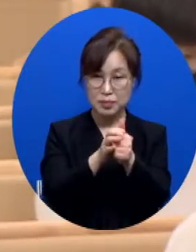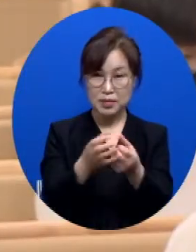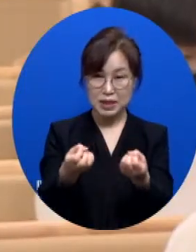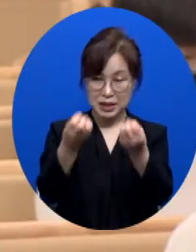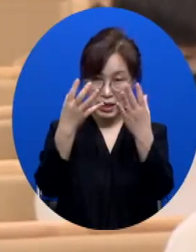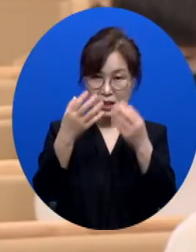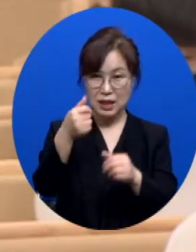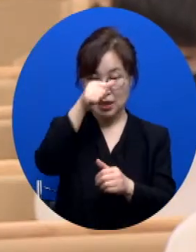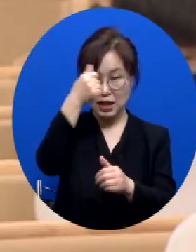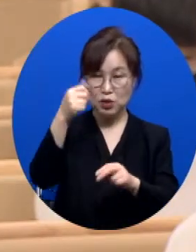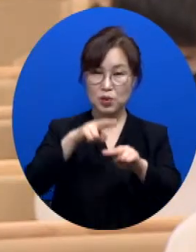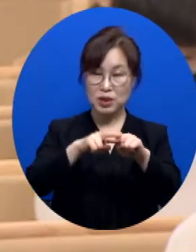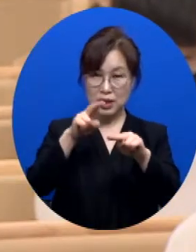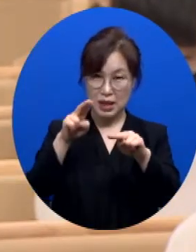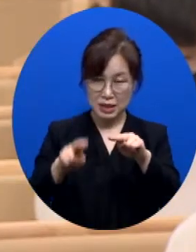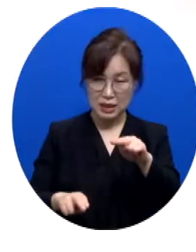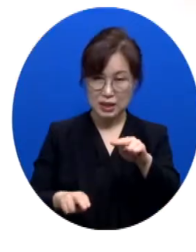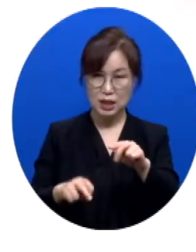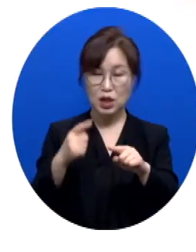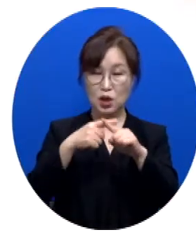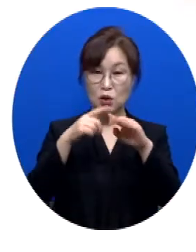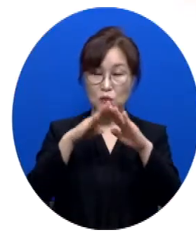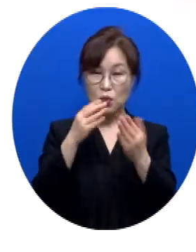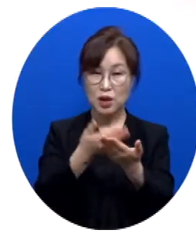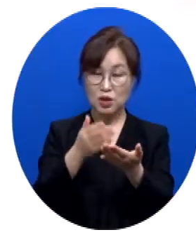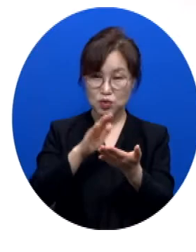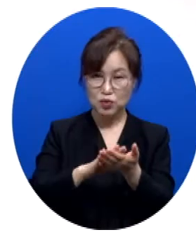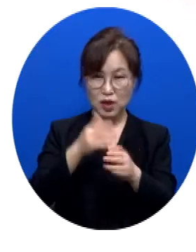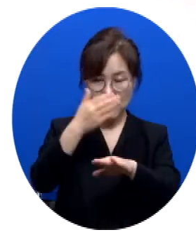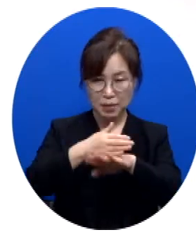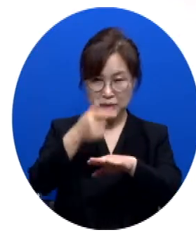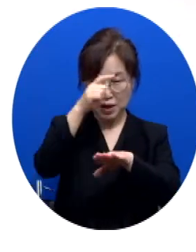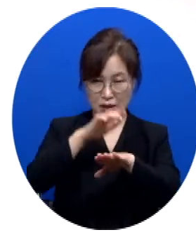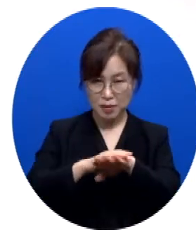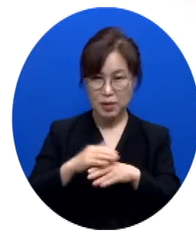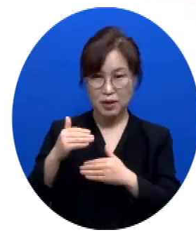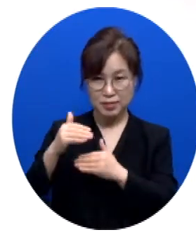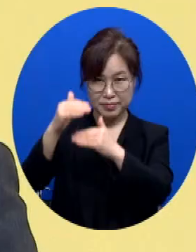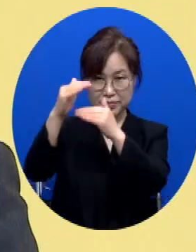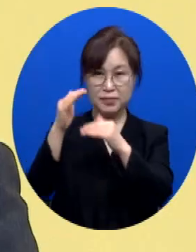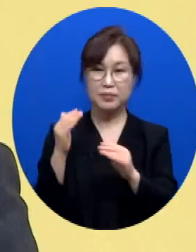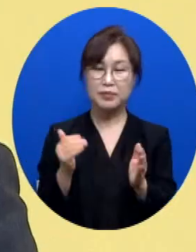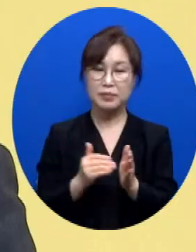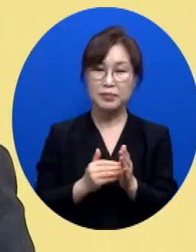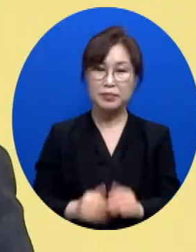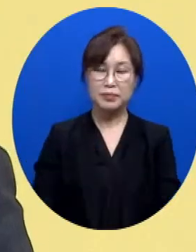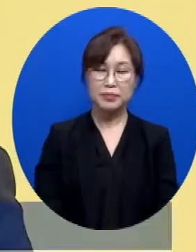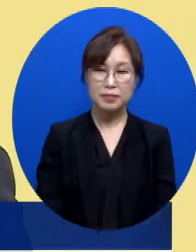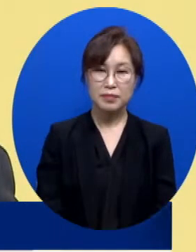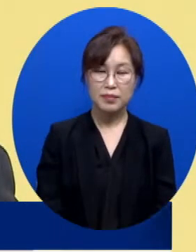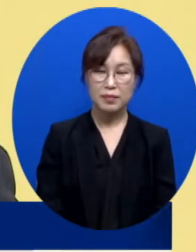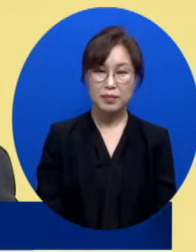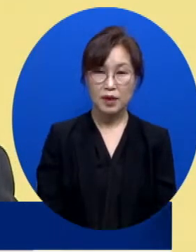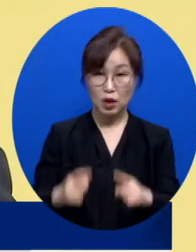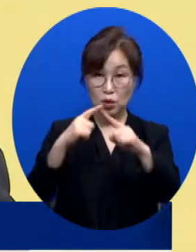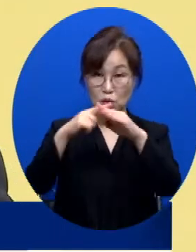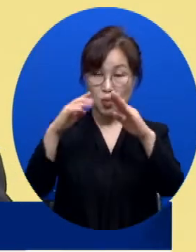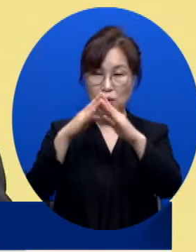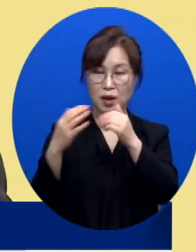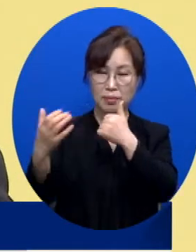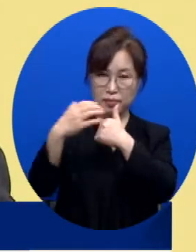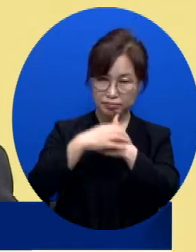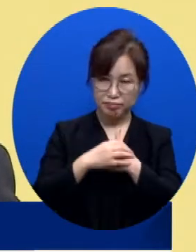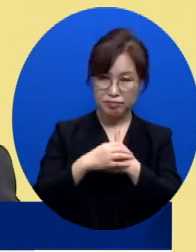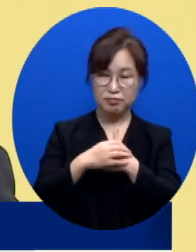장로 은퇴식, 교회 리모델링 입당식 등의 순서를 진행했습니다. 교회 위임은 교회